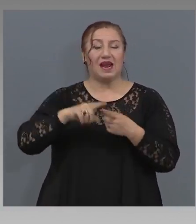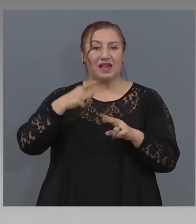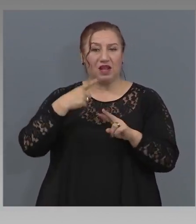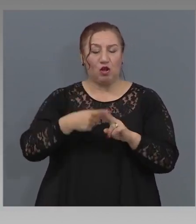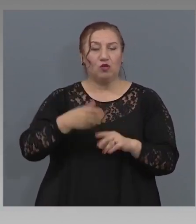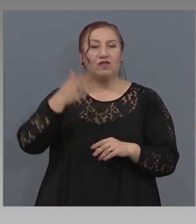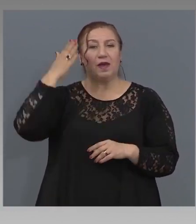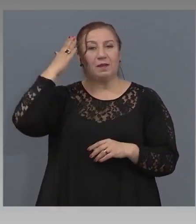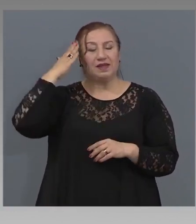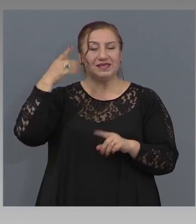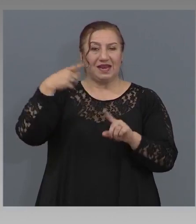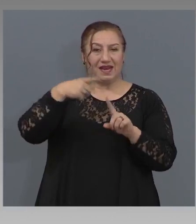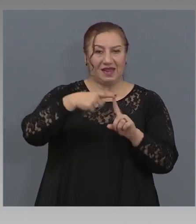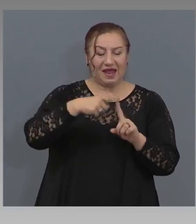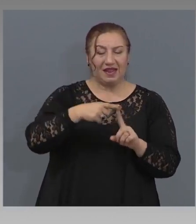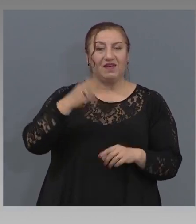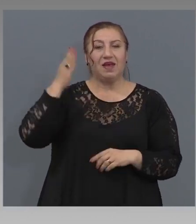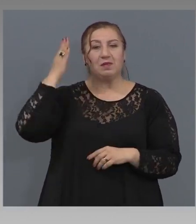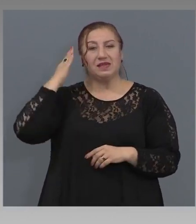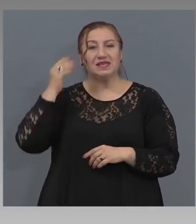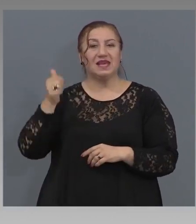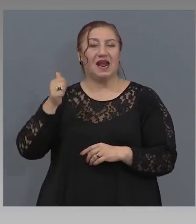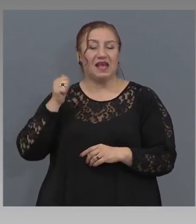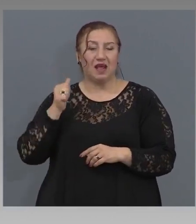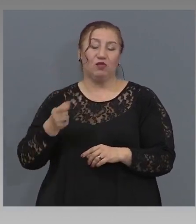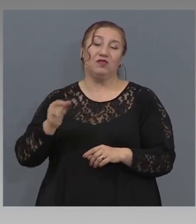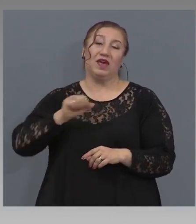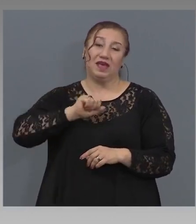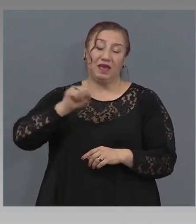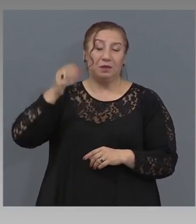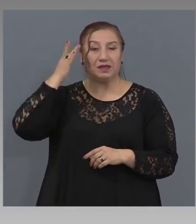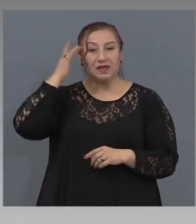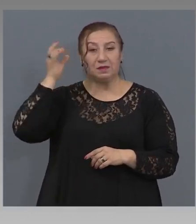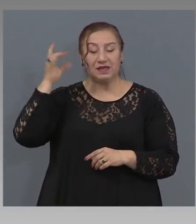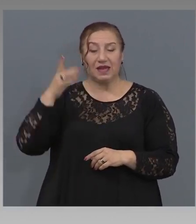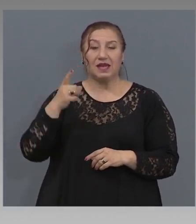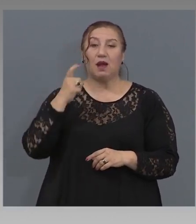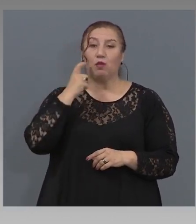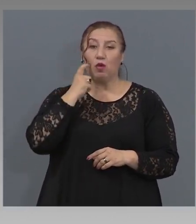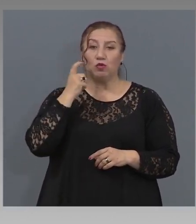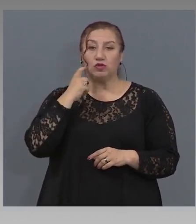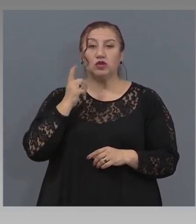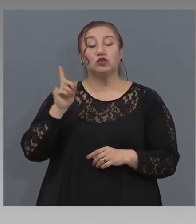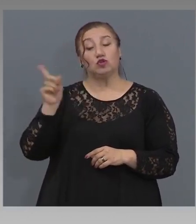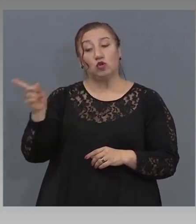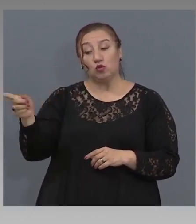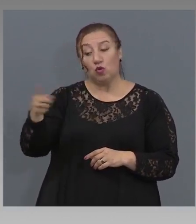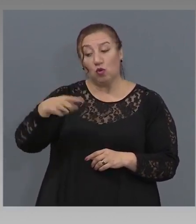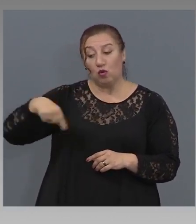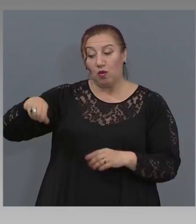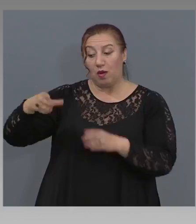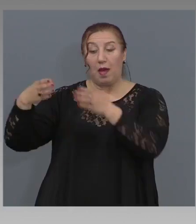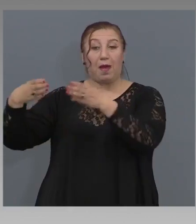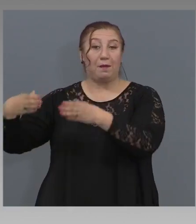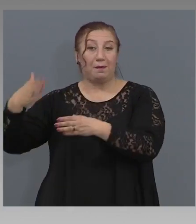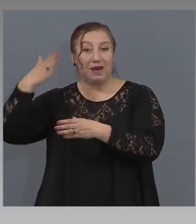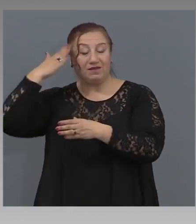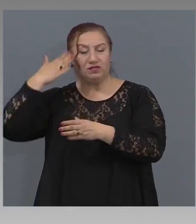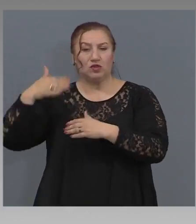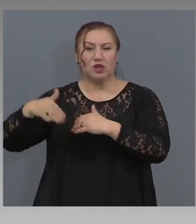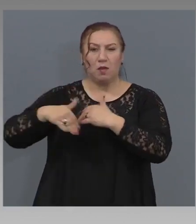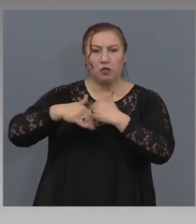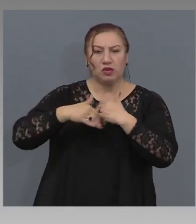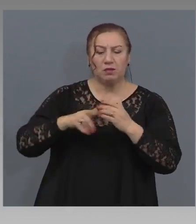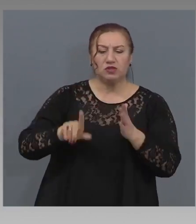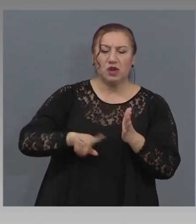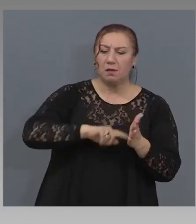на министър Ангелкова и на последно място на министър-председателя Бойко Борисов, защото те ни подкрепяха през цялото това време. И ние този проект можехме да